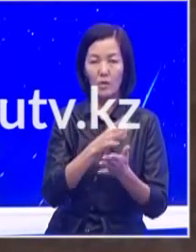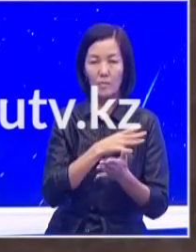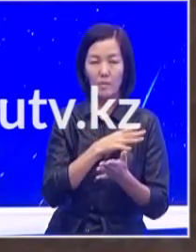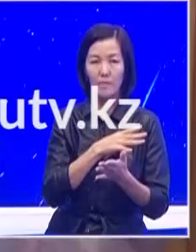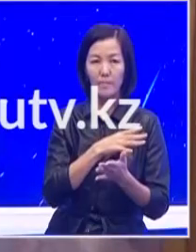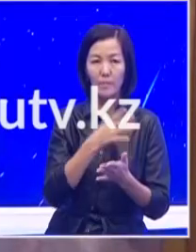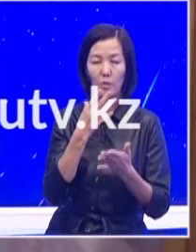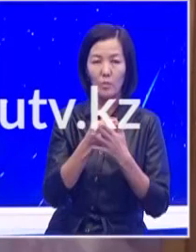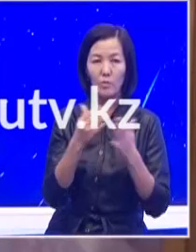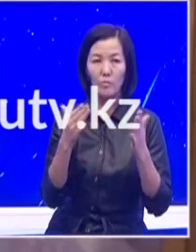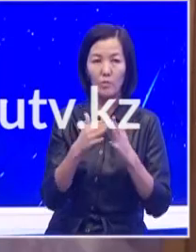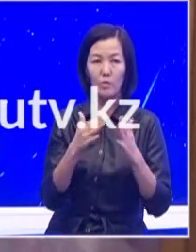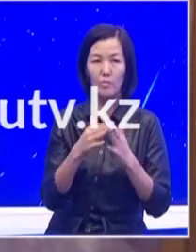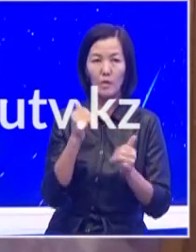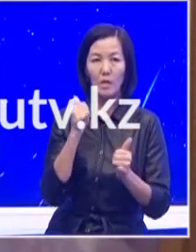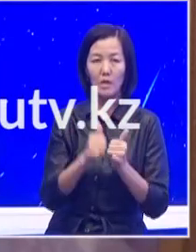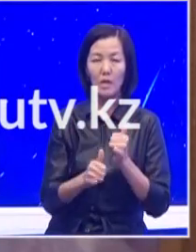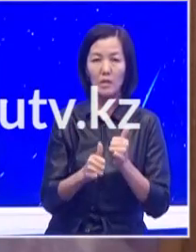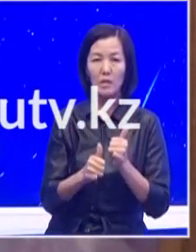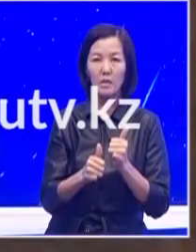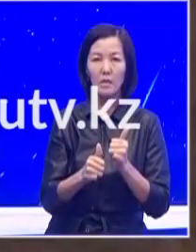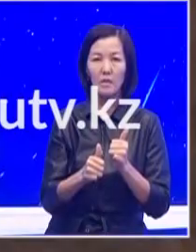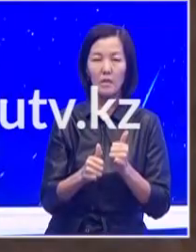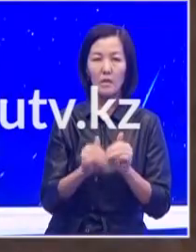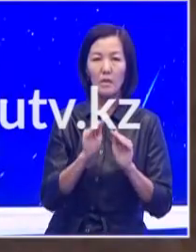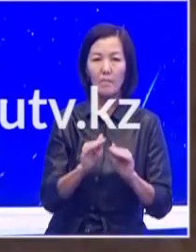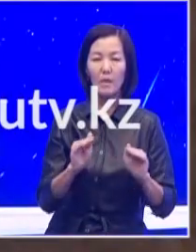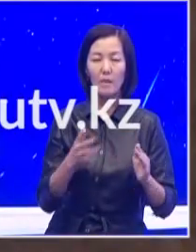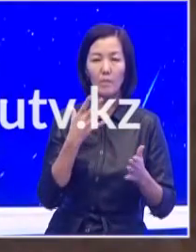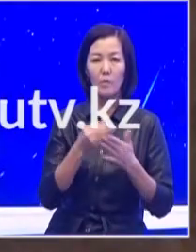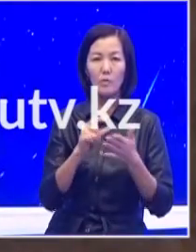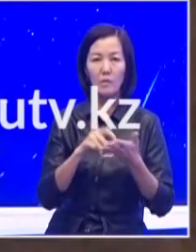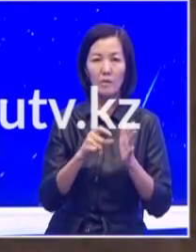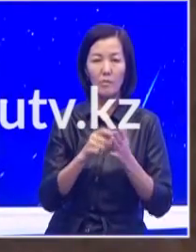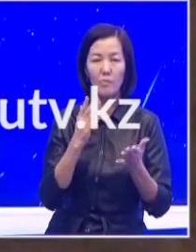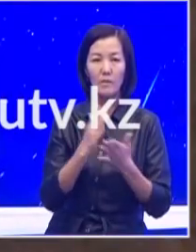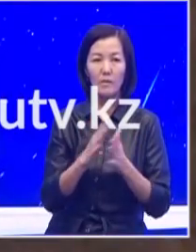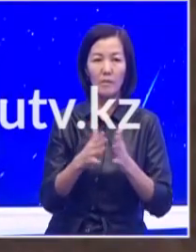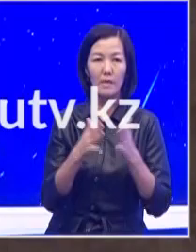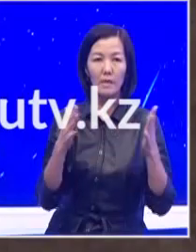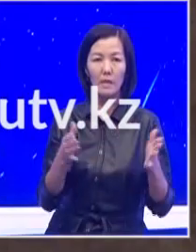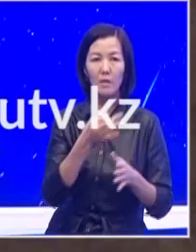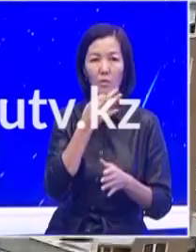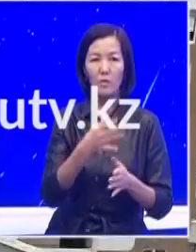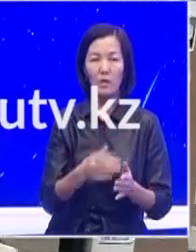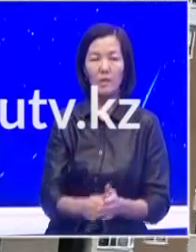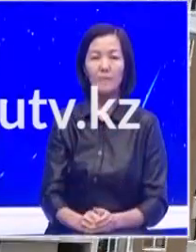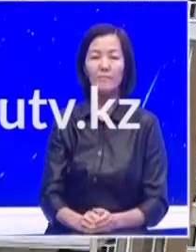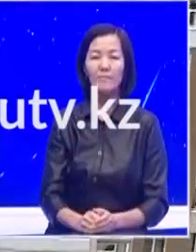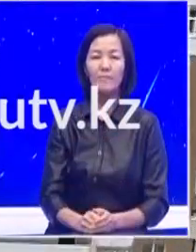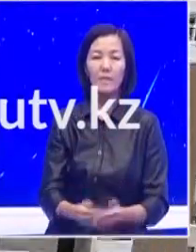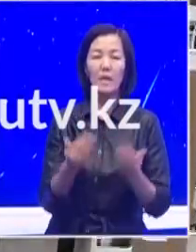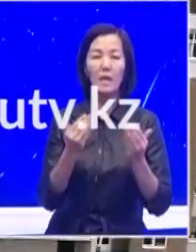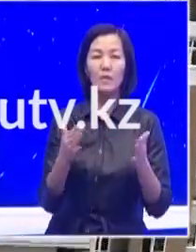соң төлеп атырмын ғой. Қажды баламда өзінің бөлмесі бар. Енді кен жақсы, ұнайды өзімізге. Елімізде